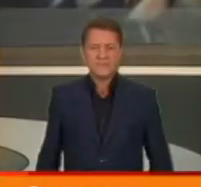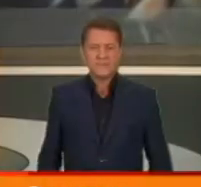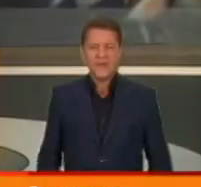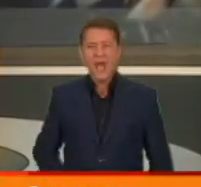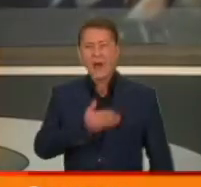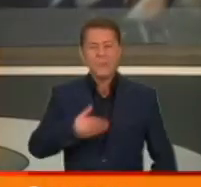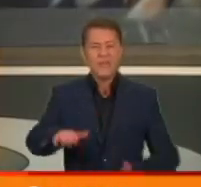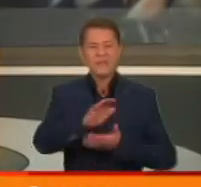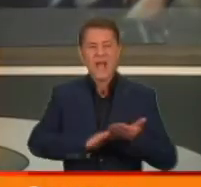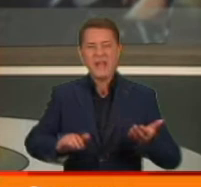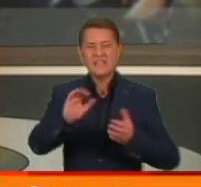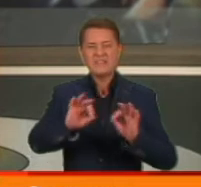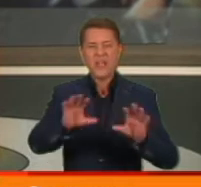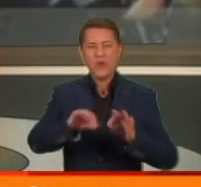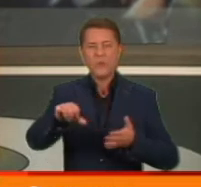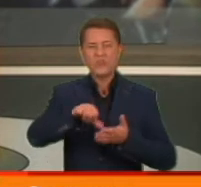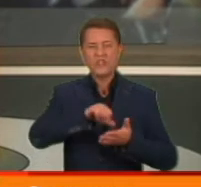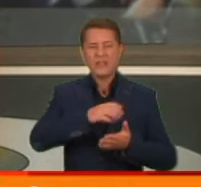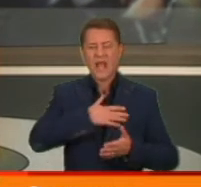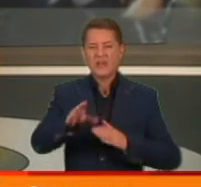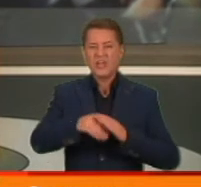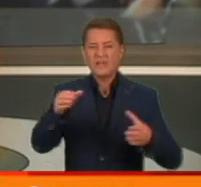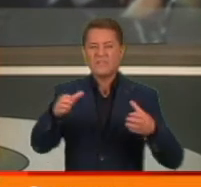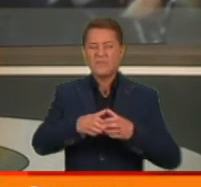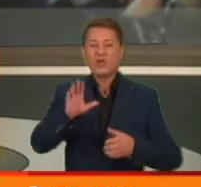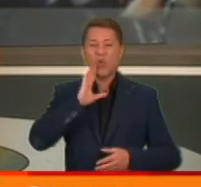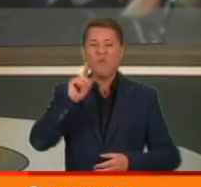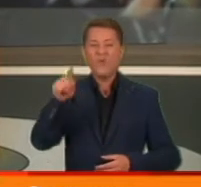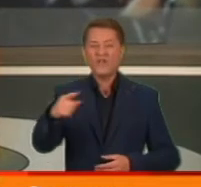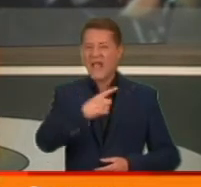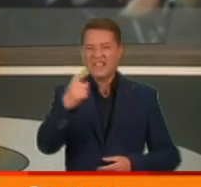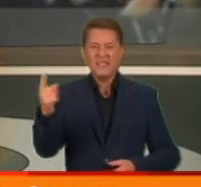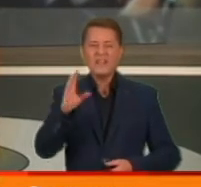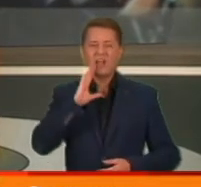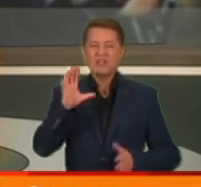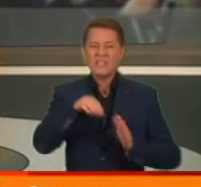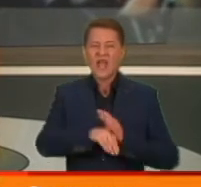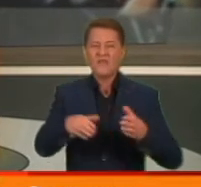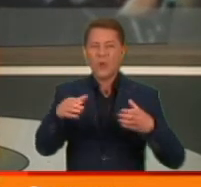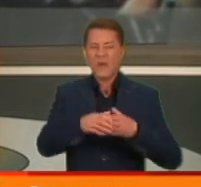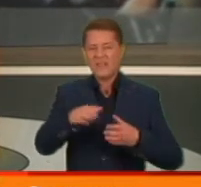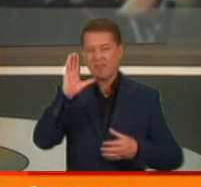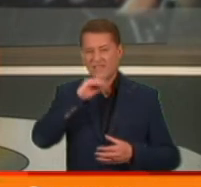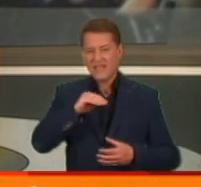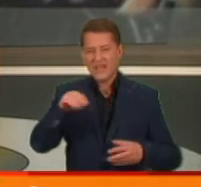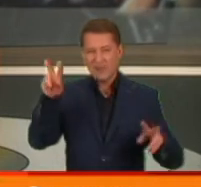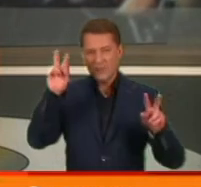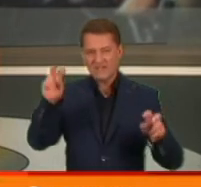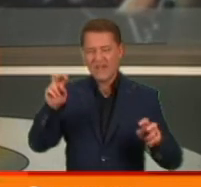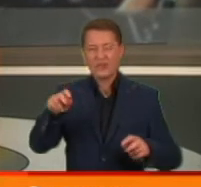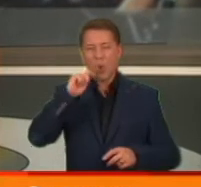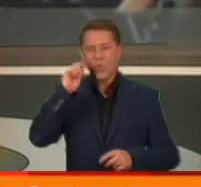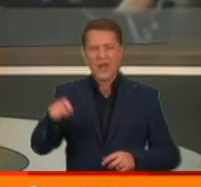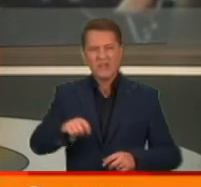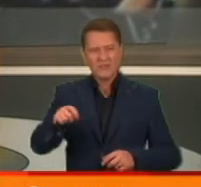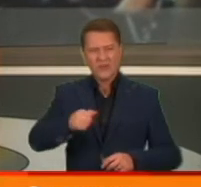А ми і далі знайомимо вас із учасниками нашої збірної. І вона єдина жінка в команді, і її вже встигли прозвати українською